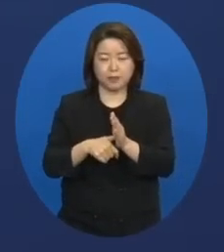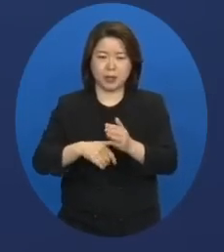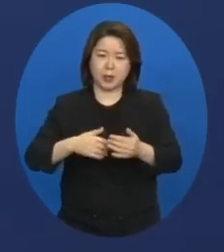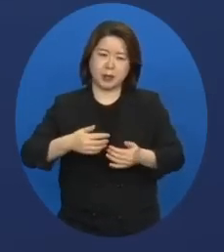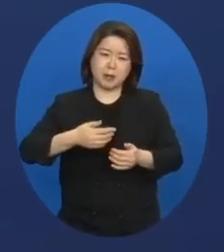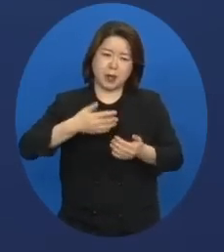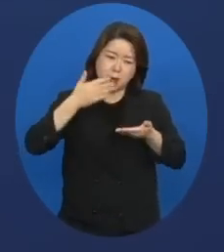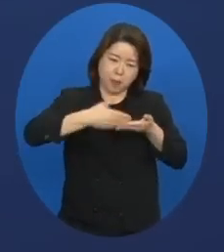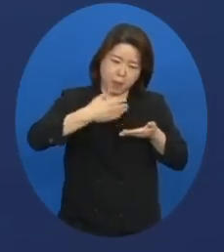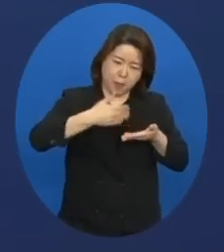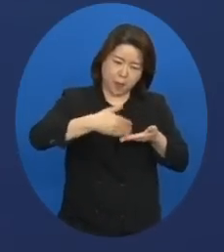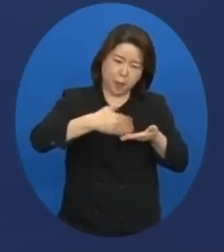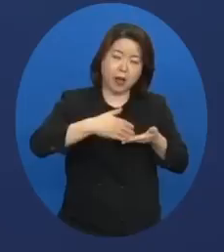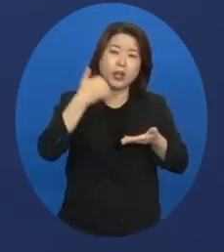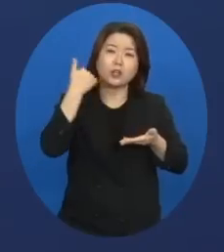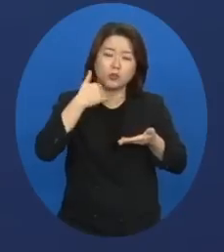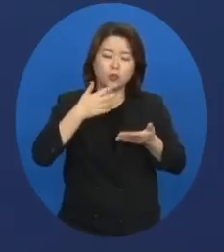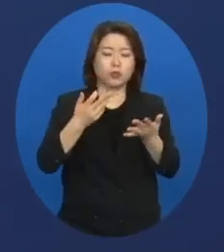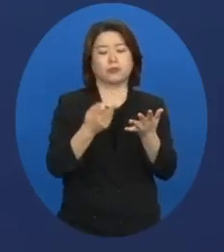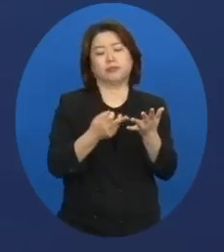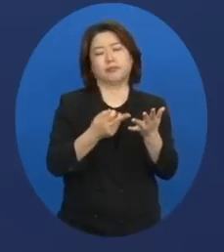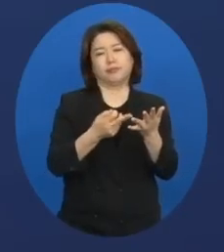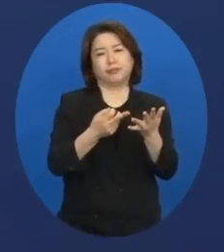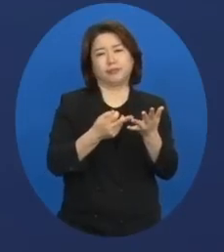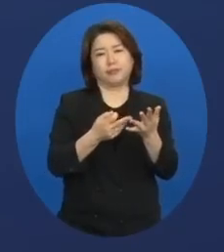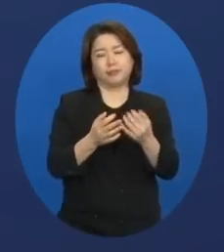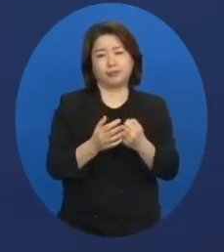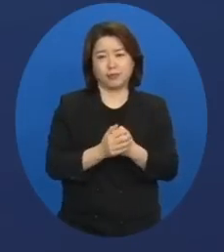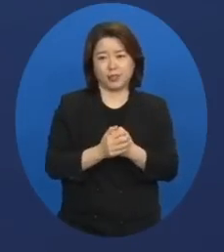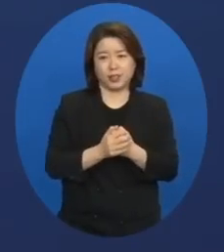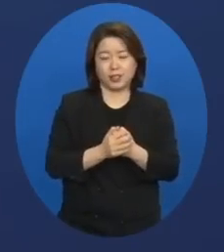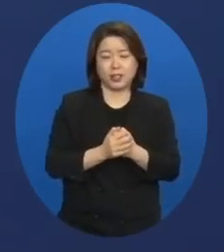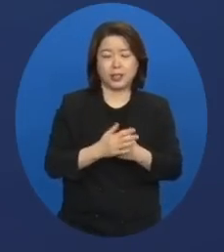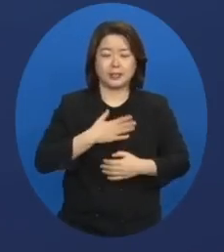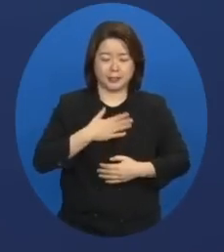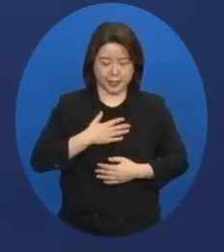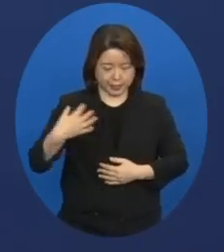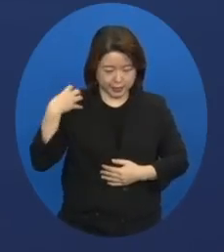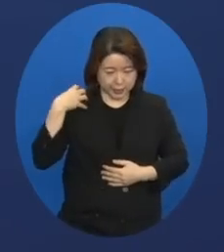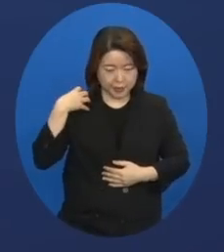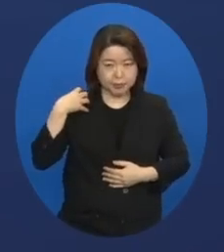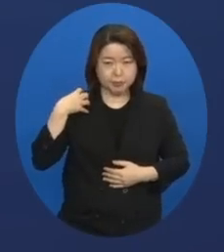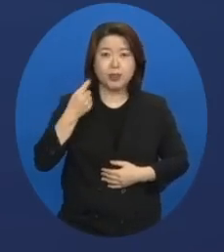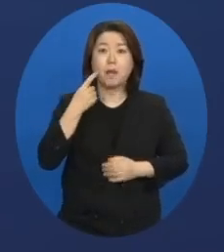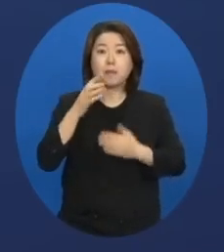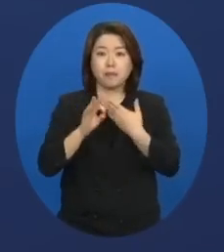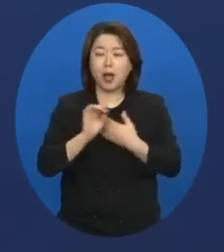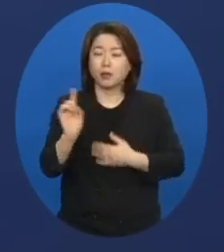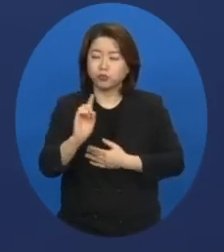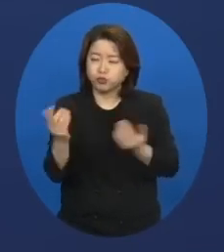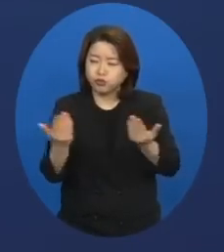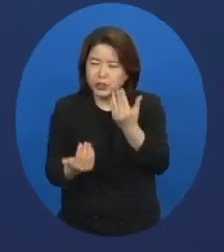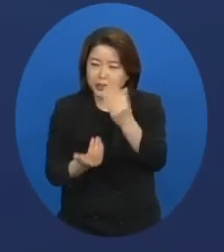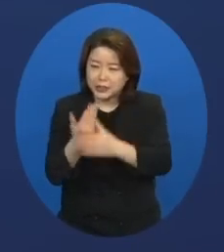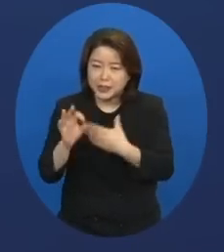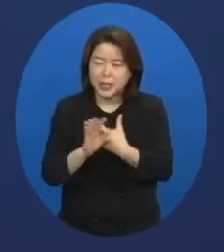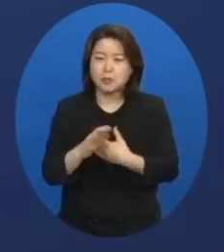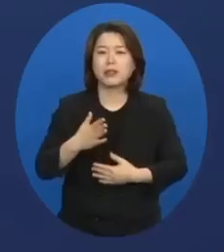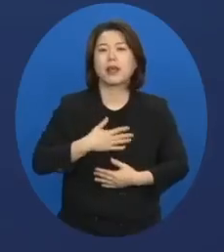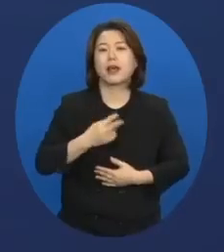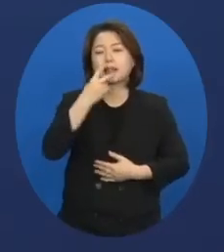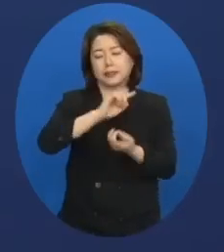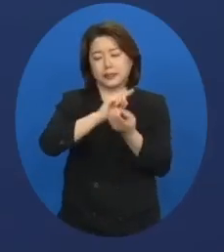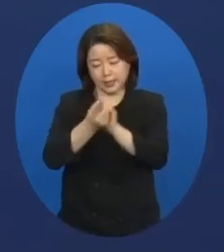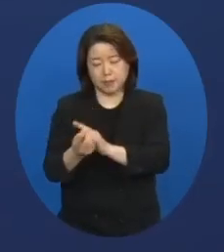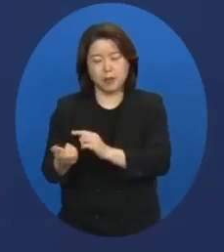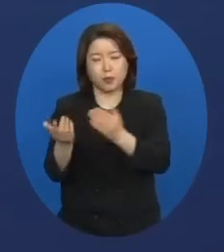유다입니다. 유다가 베냐민을 반드시 책임지겠고 만약에 무슨 일이 있으면 자기가 그 생명을